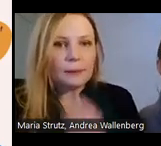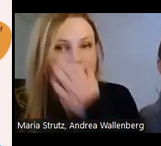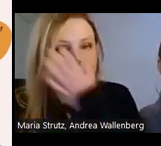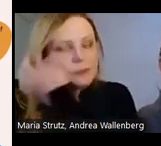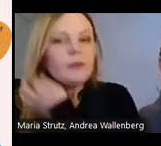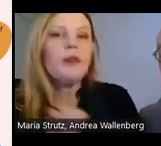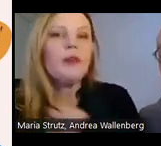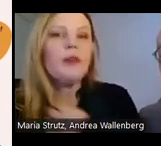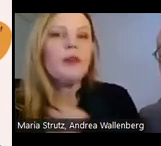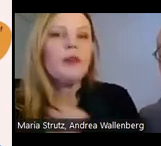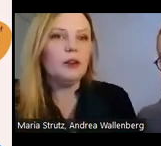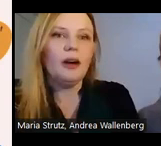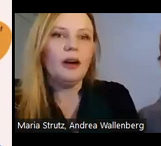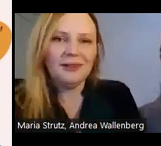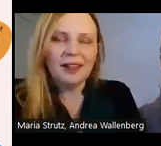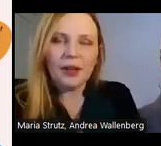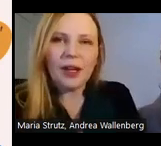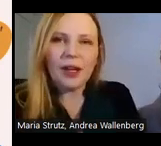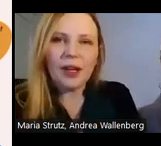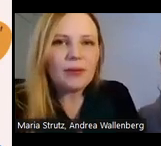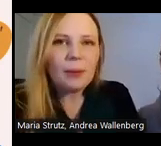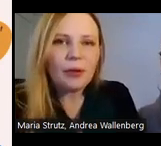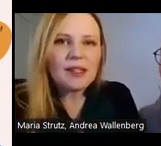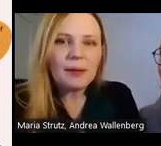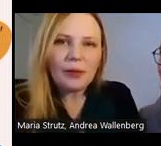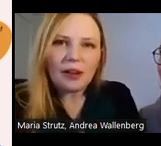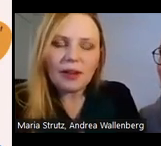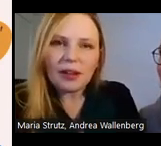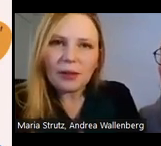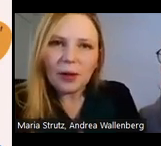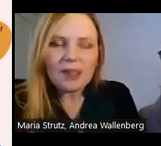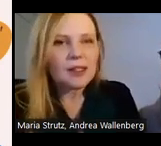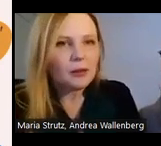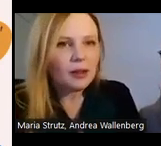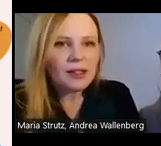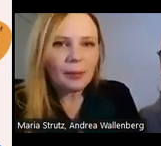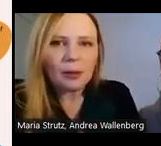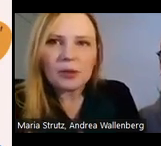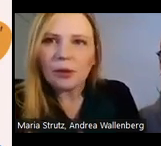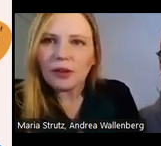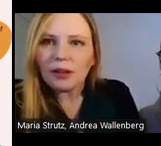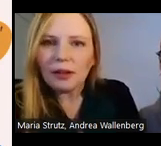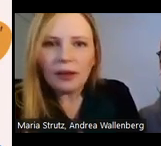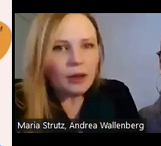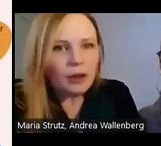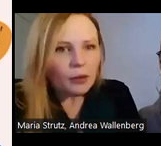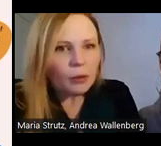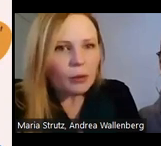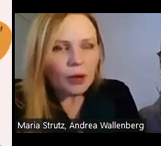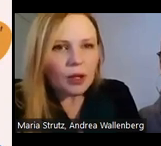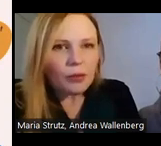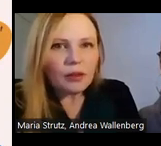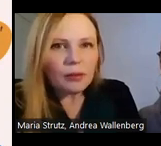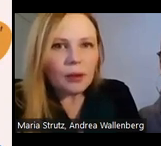Nu kör vi. Ja, vi går vidare. Ja. Vi hade ju ni som var med från Västerbotten. Jag vet att det var några med sist. Och så hade vi i samma rum, så konstigt. För